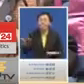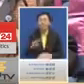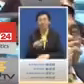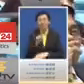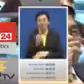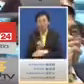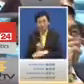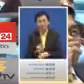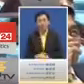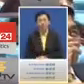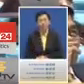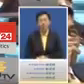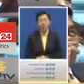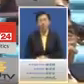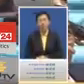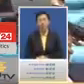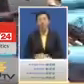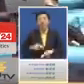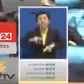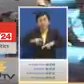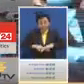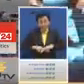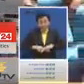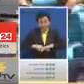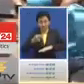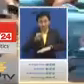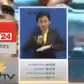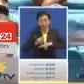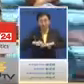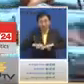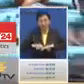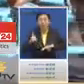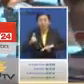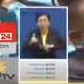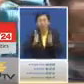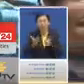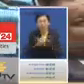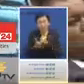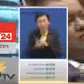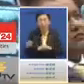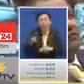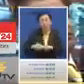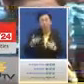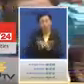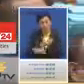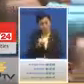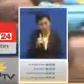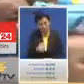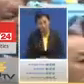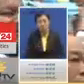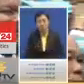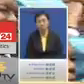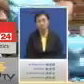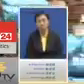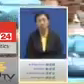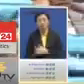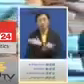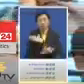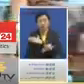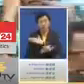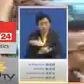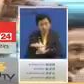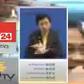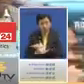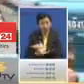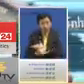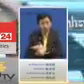ารพบัลลังก์ที่ท่านนั่งอะอาจจะมีขี้ยามานั่งแทนนะต่างประเทศไม่ใช่ไม่เกิดหล